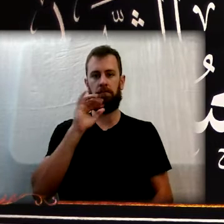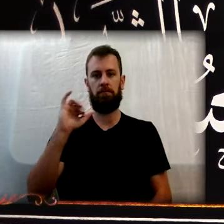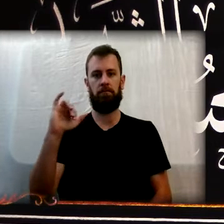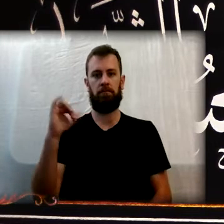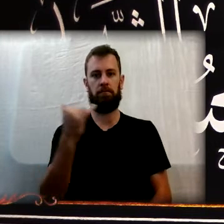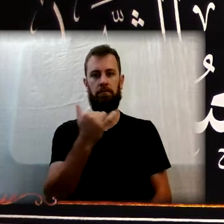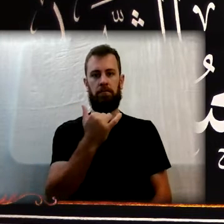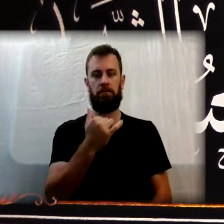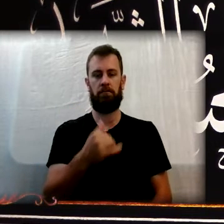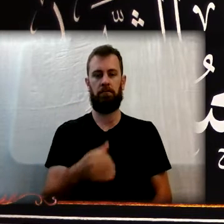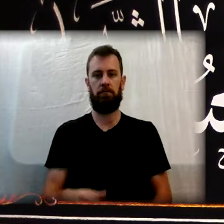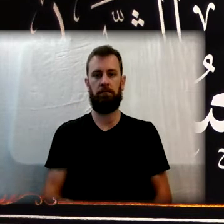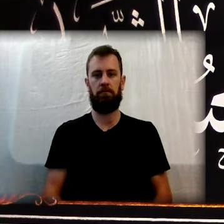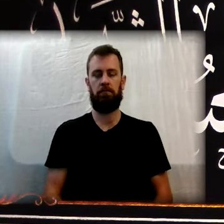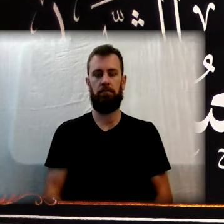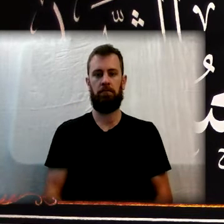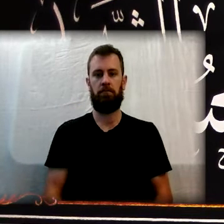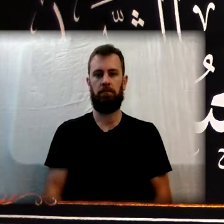بأبي عبد